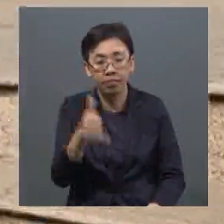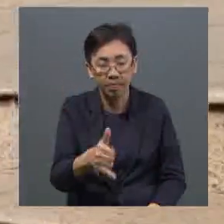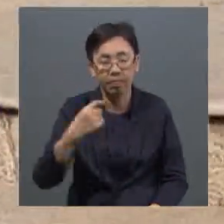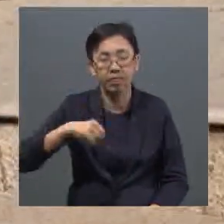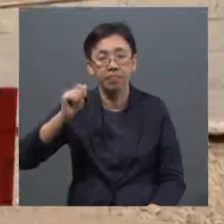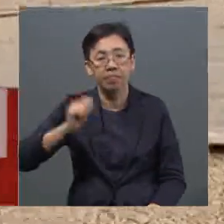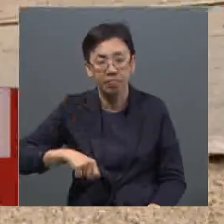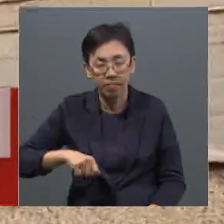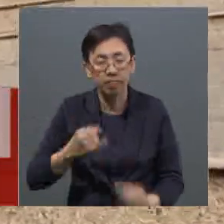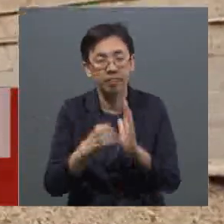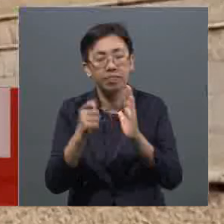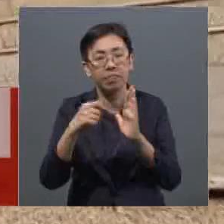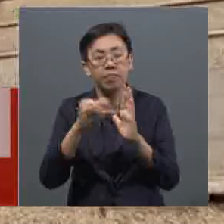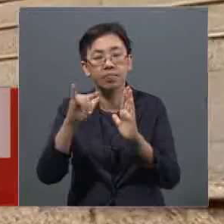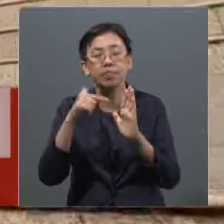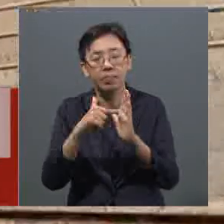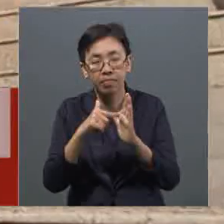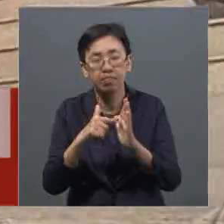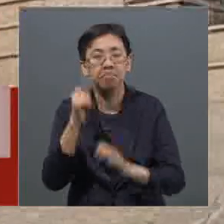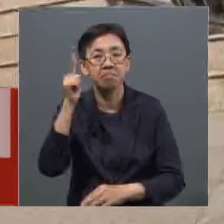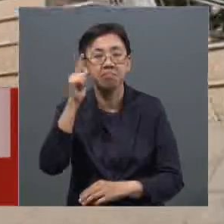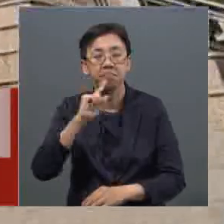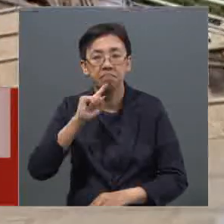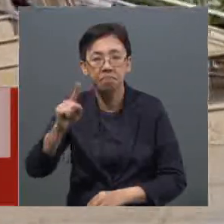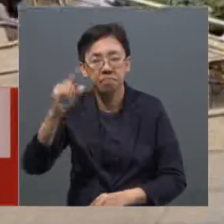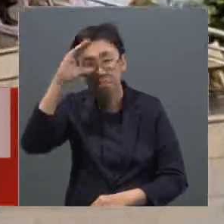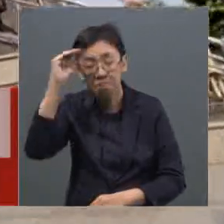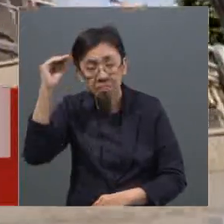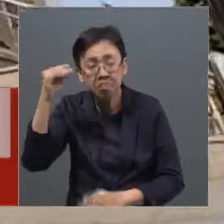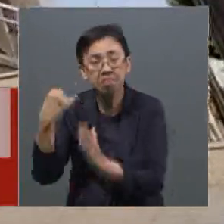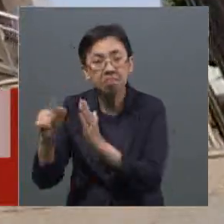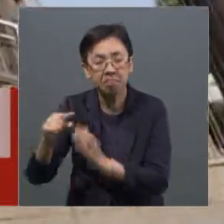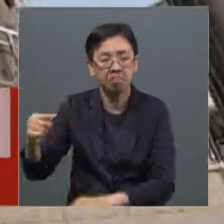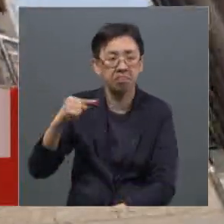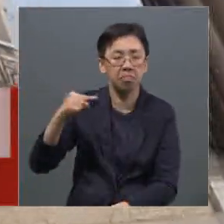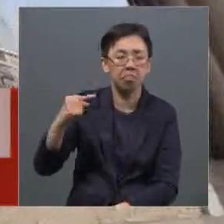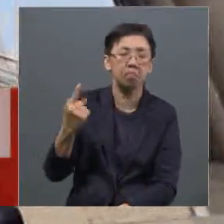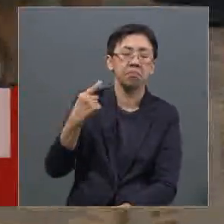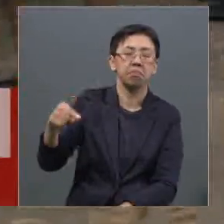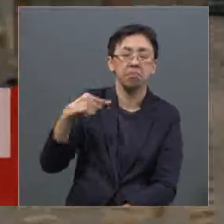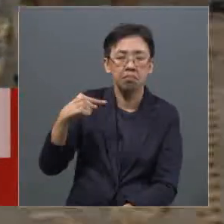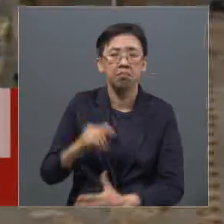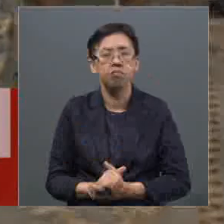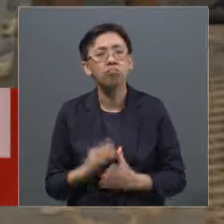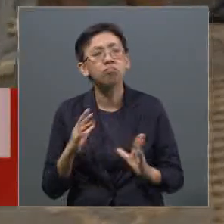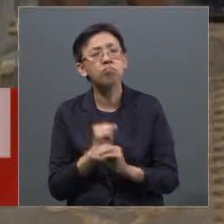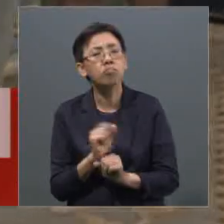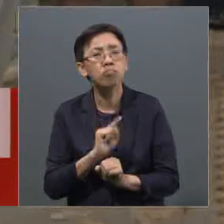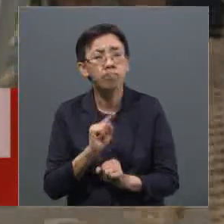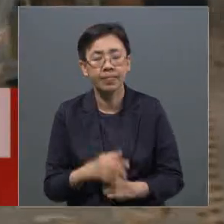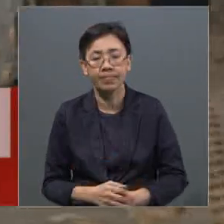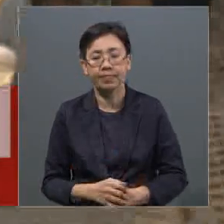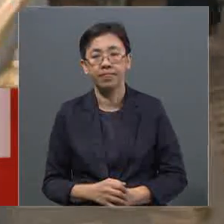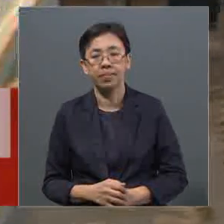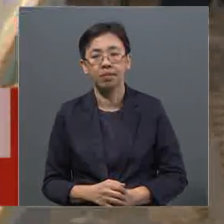พิพากษาคดีอาญาที่ทางคุณทักษิณได้ฟ้องคุณชวนในฐานหมิ่นประมาทที่มาโดยสรุปเนี่ยนะครับโดย